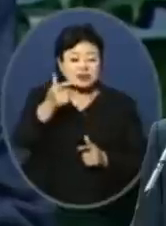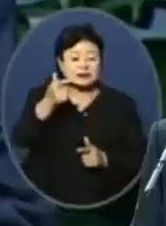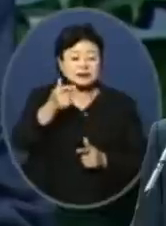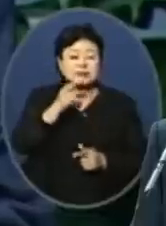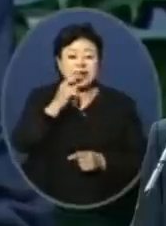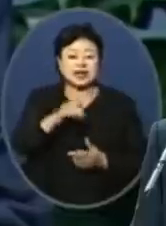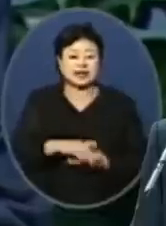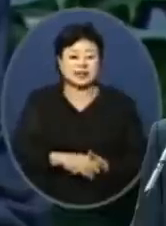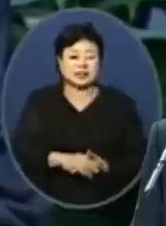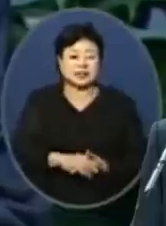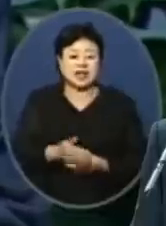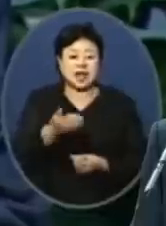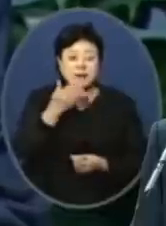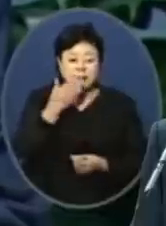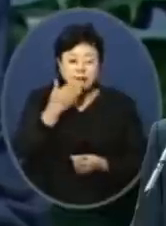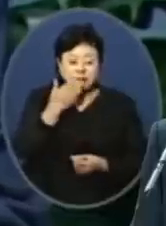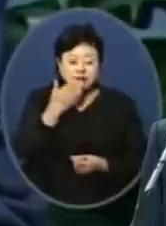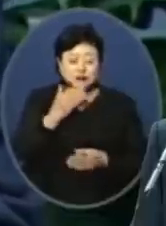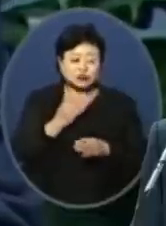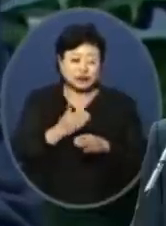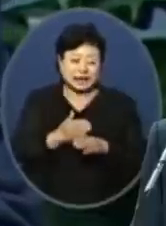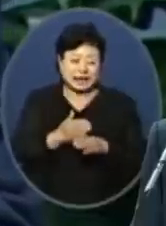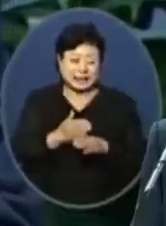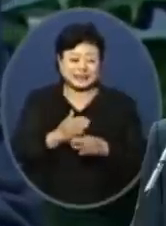예수님께서 싫다하다 말고